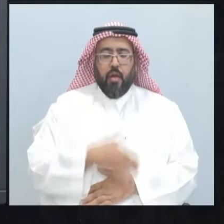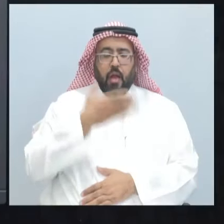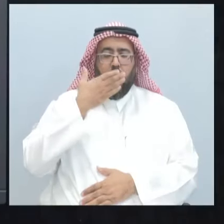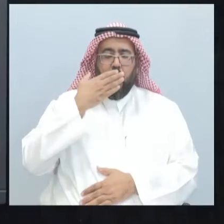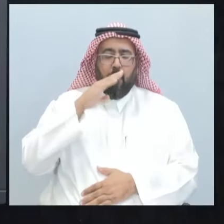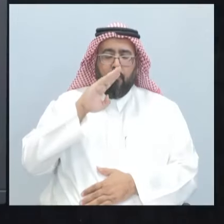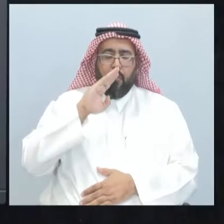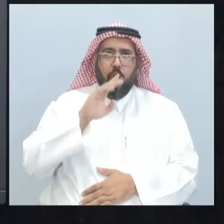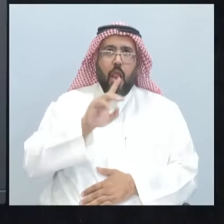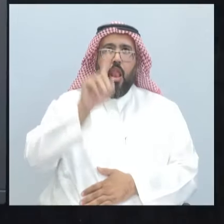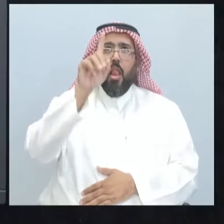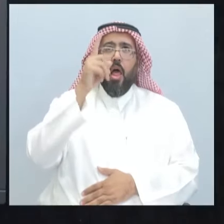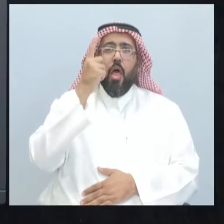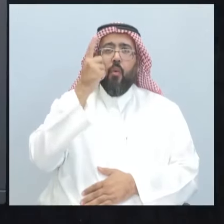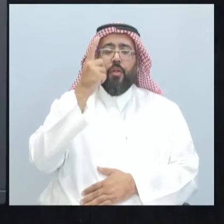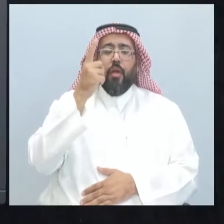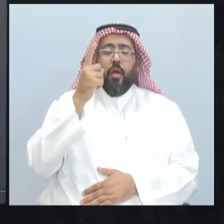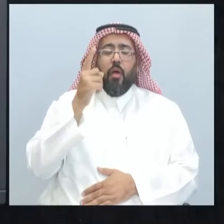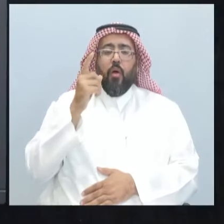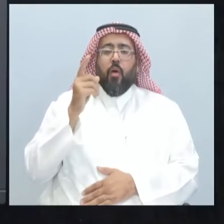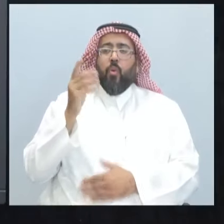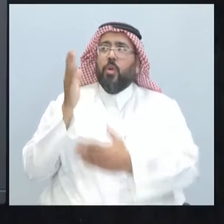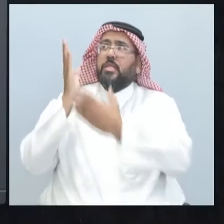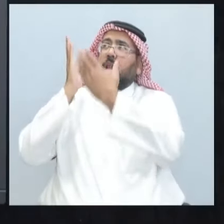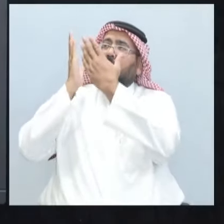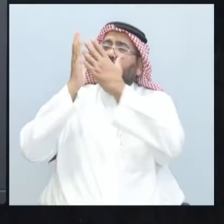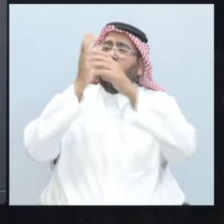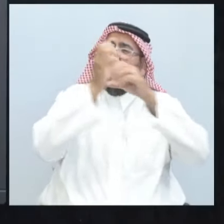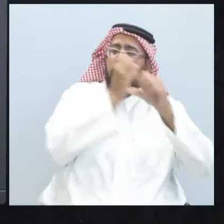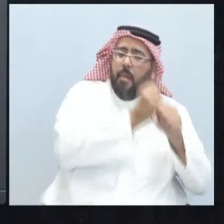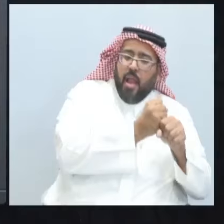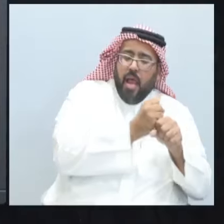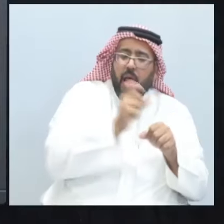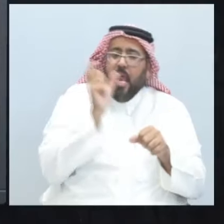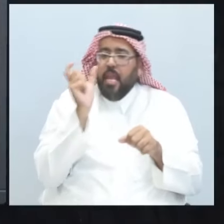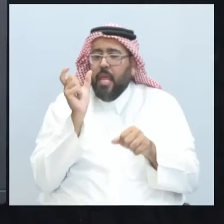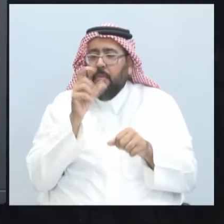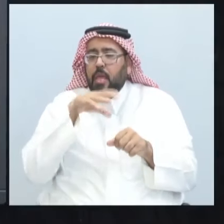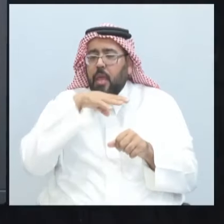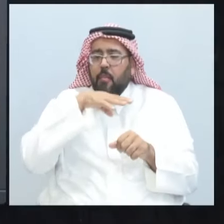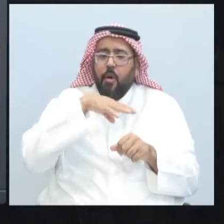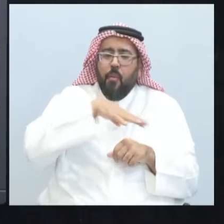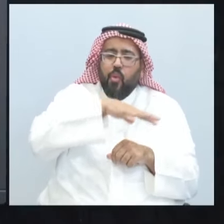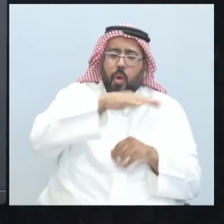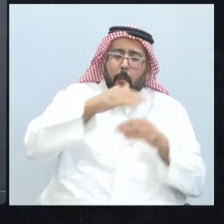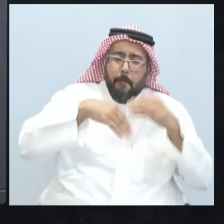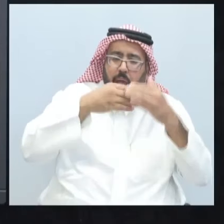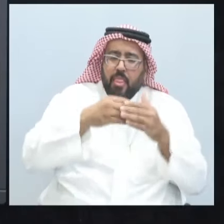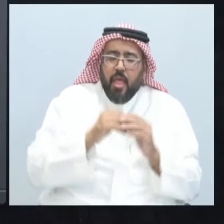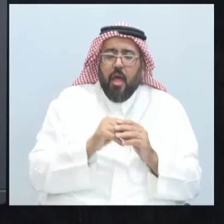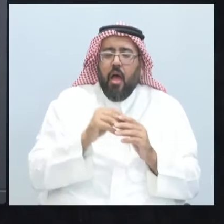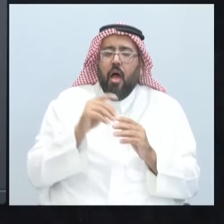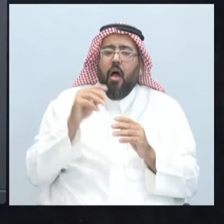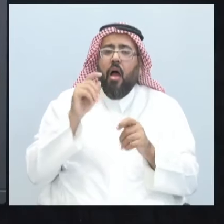الحمد لله وحده والصلاه والسلام على من لا نبي بعده الرحمه المهداه محمد بن عبد الله